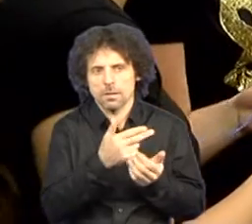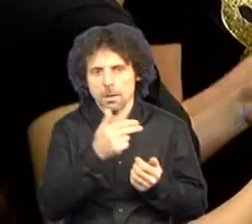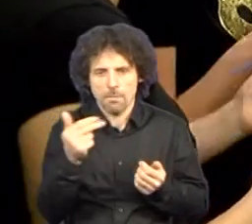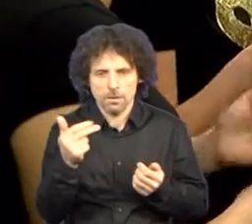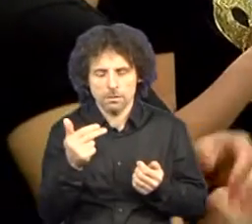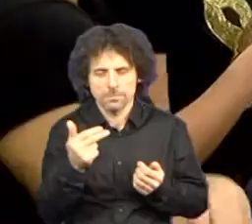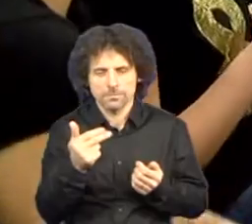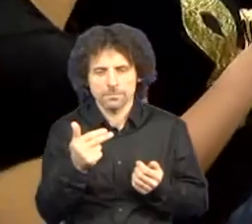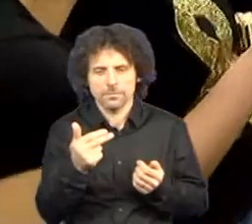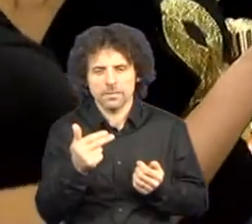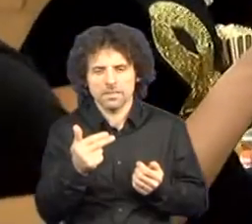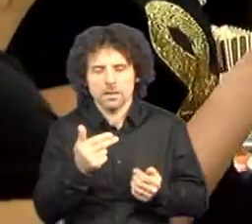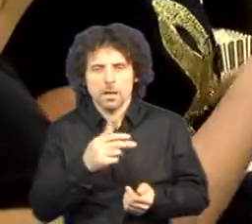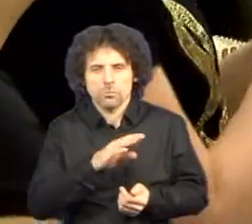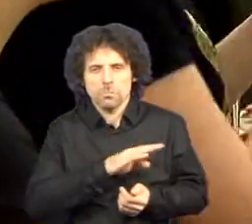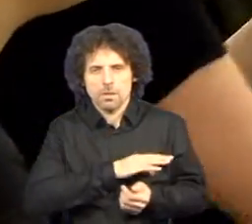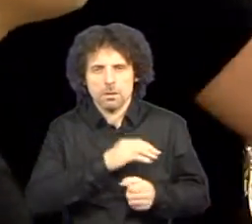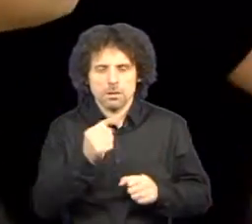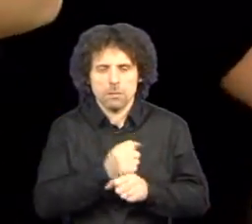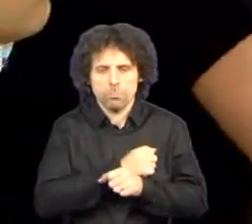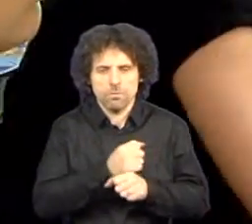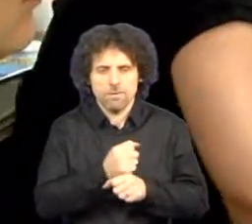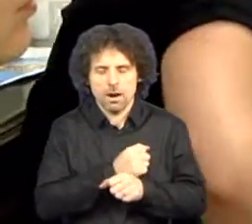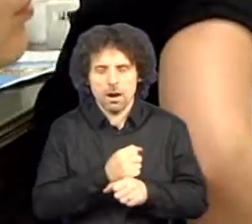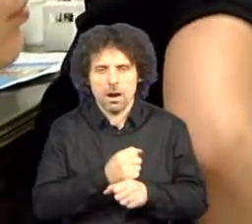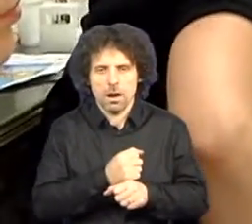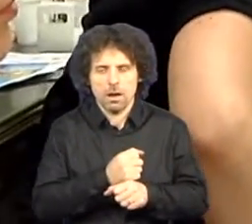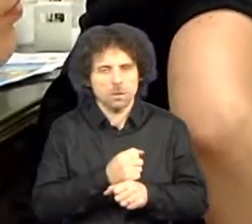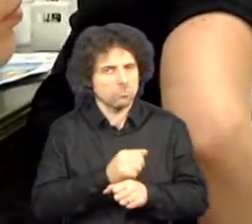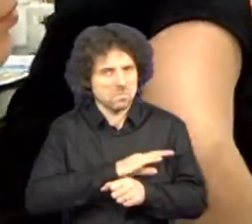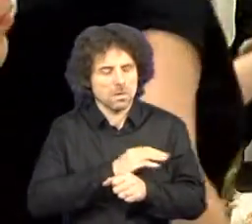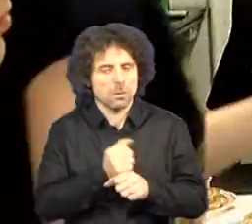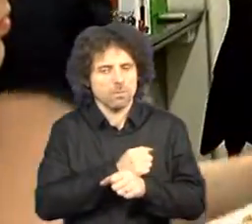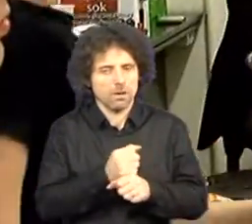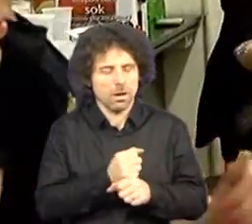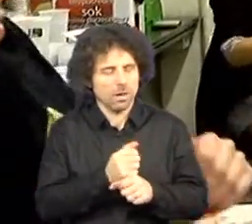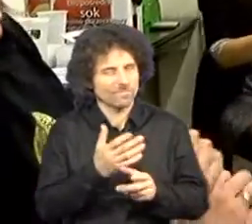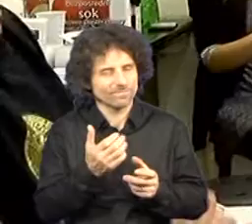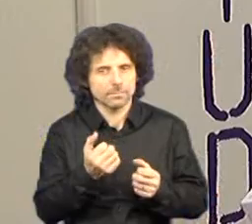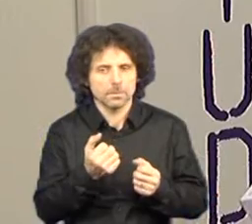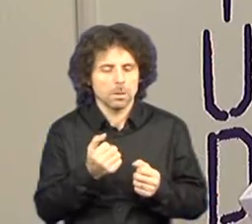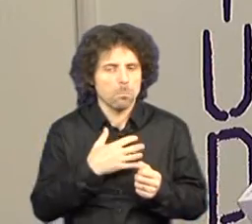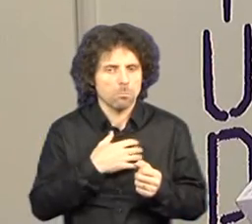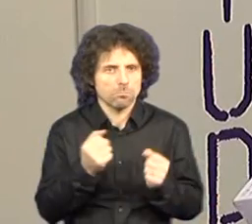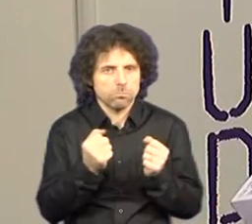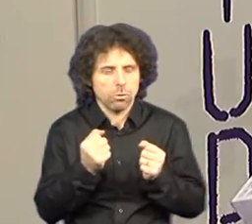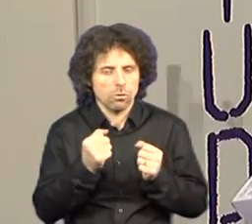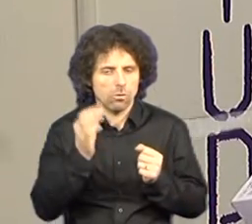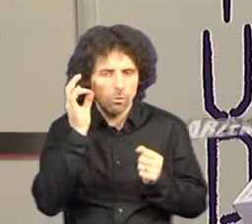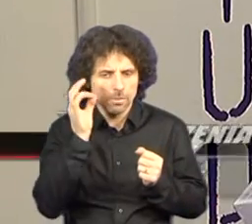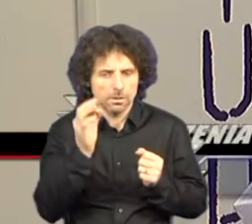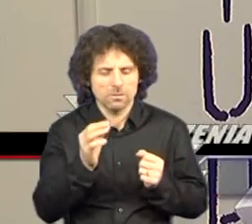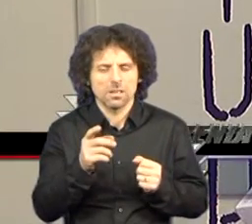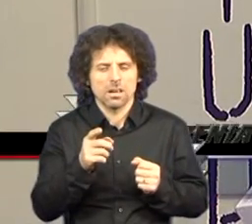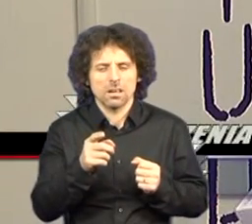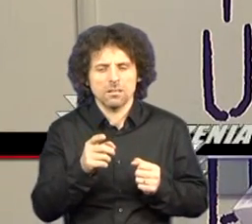nic nie odstrasza bardziej niż śmiertelna powaga, podkreślają uczestniczki Pinklips Project. Jeżeli podejdziemy poważnie do takiego